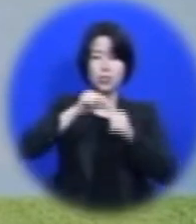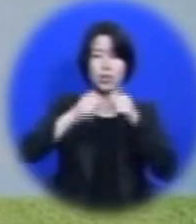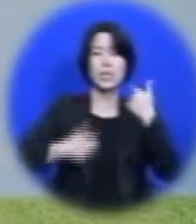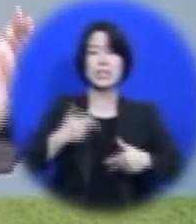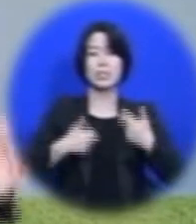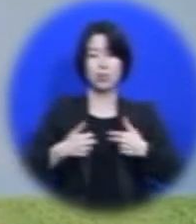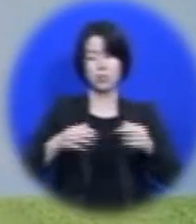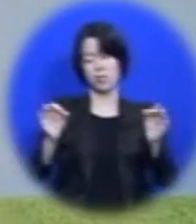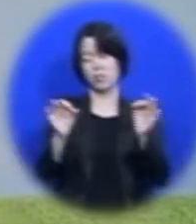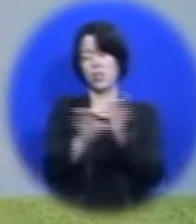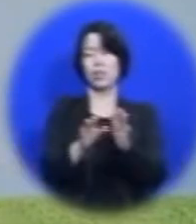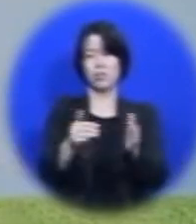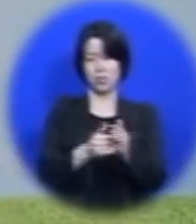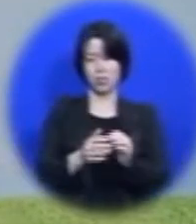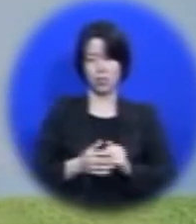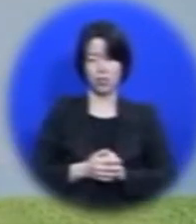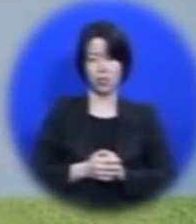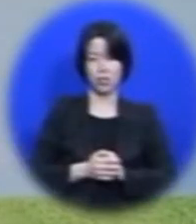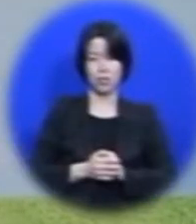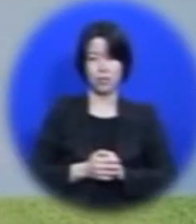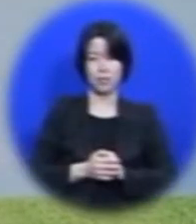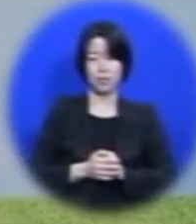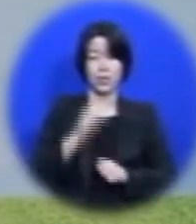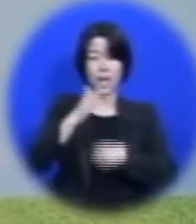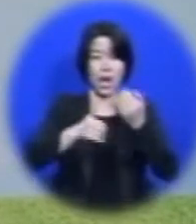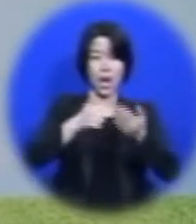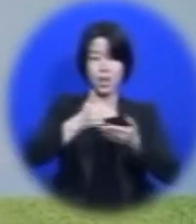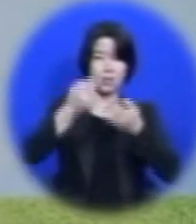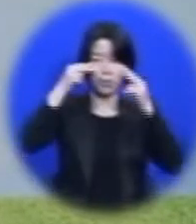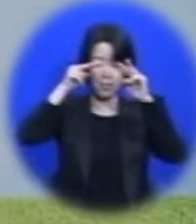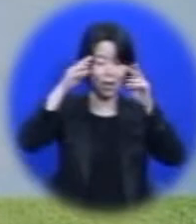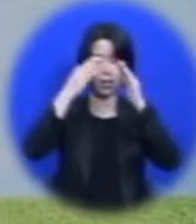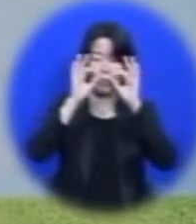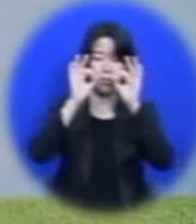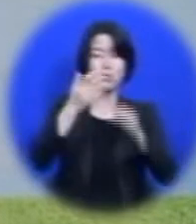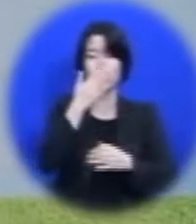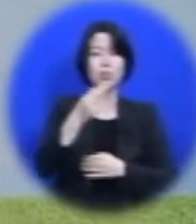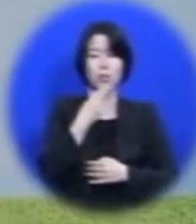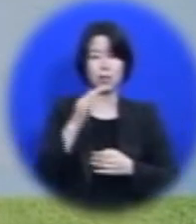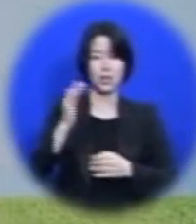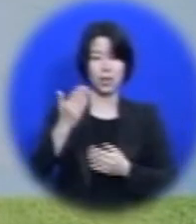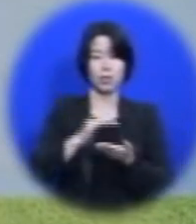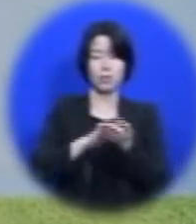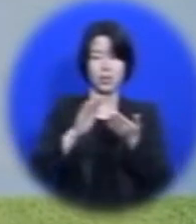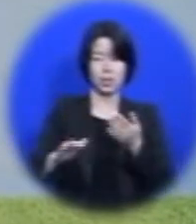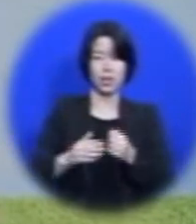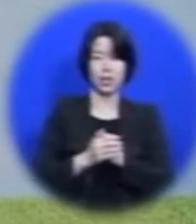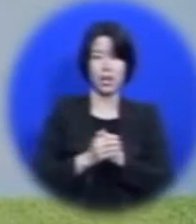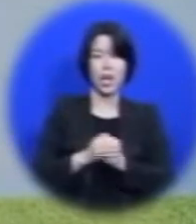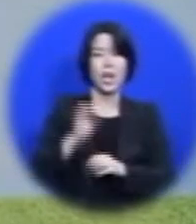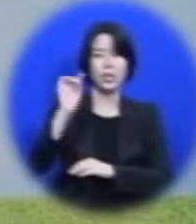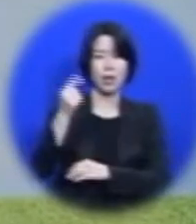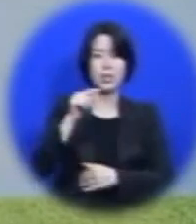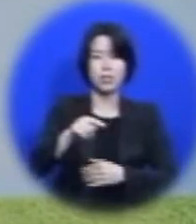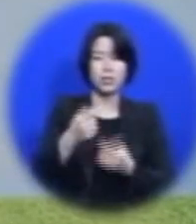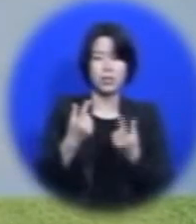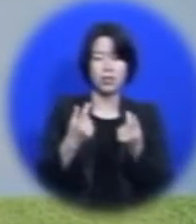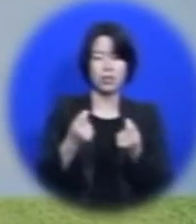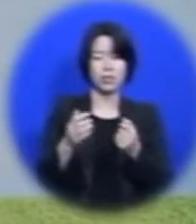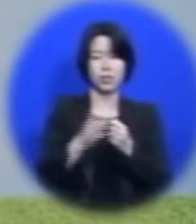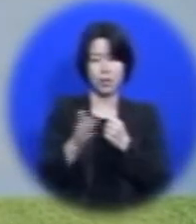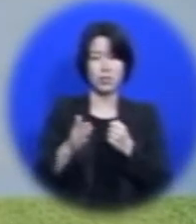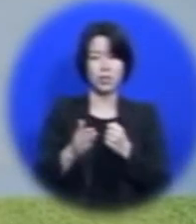즐거움이 사라져버린 거예요. 하나님을 바라볼 수가 없게 된 거예요. 다윗은 그로 인한